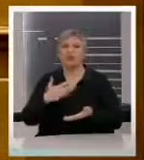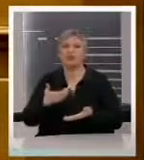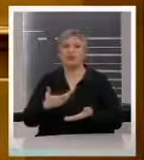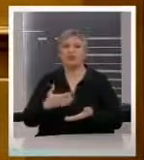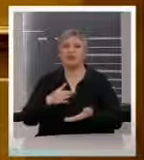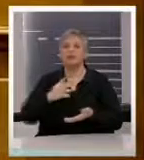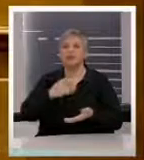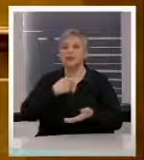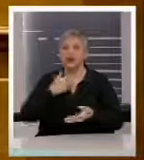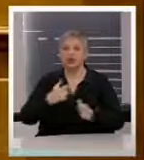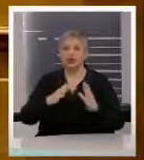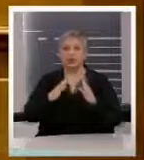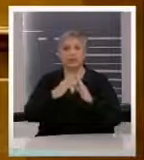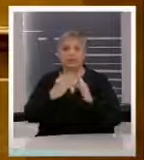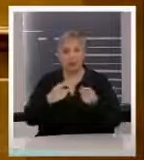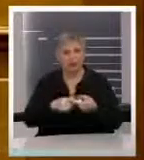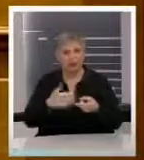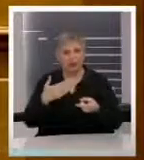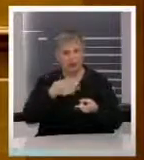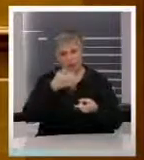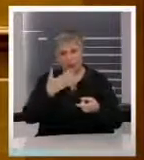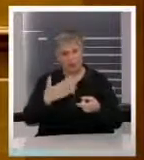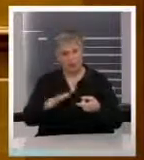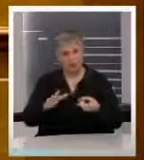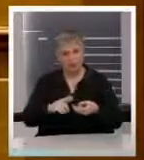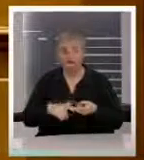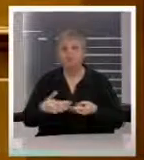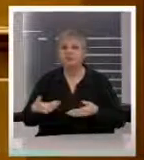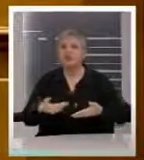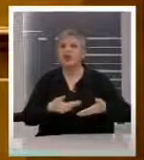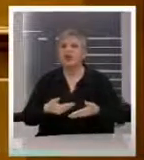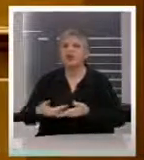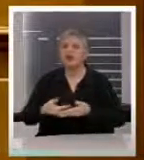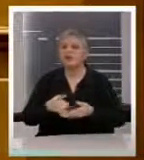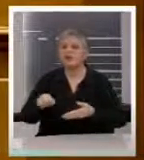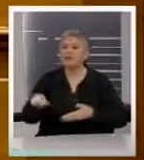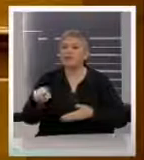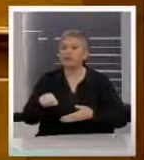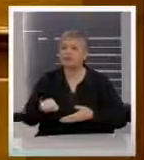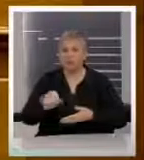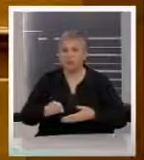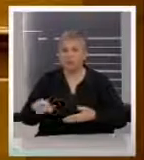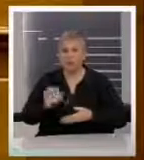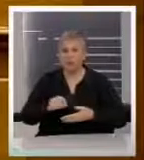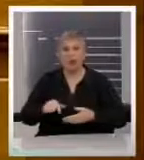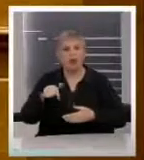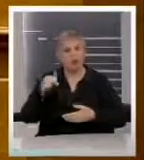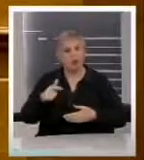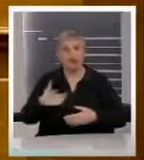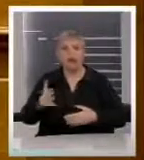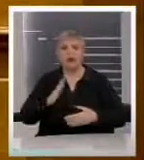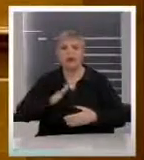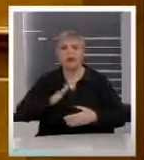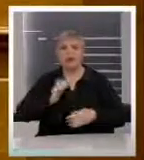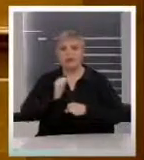της ανάγκης στέγασης. Όπως προείπα, τη δημιουργία βρεφονιπιακών σταθμών και σε άλλα τόσα που θα κάνουν το προσωπικό, να αισθάνεται το Υπουργείο